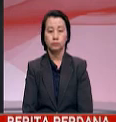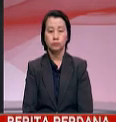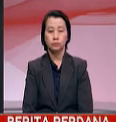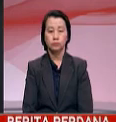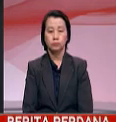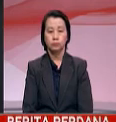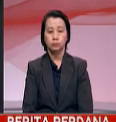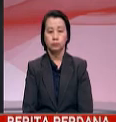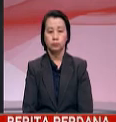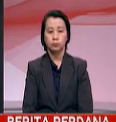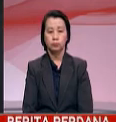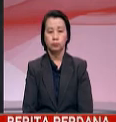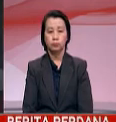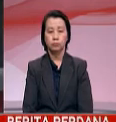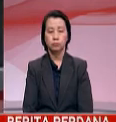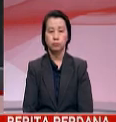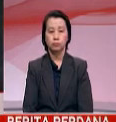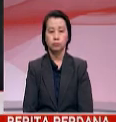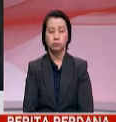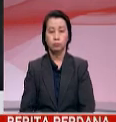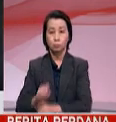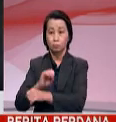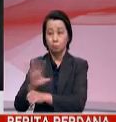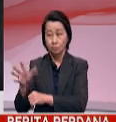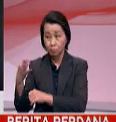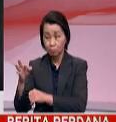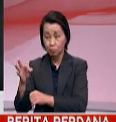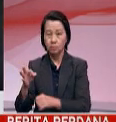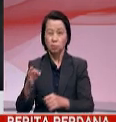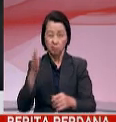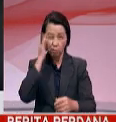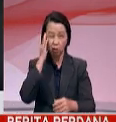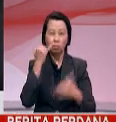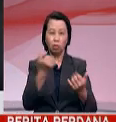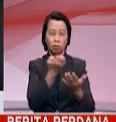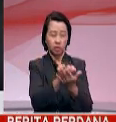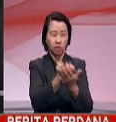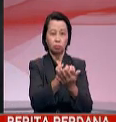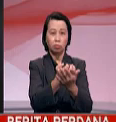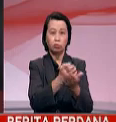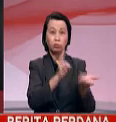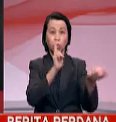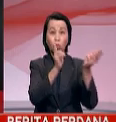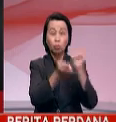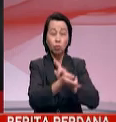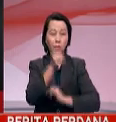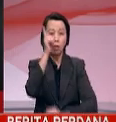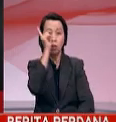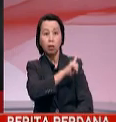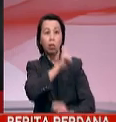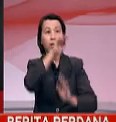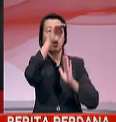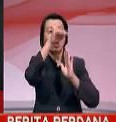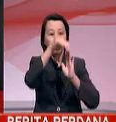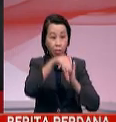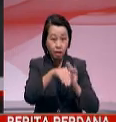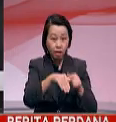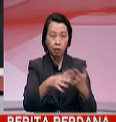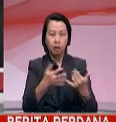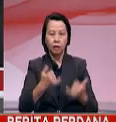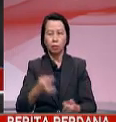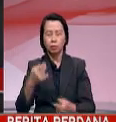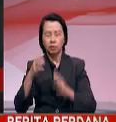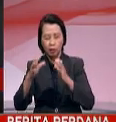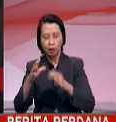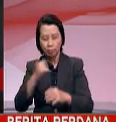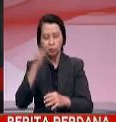Perubahan COVID sudah pasti, lanskap ekonomi sudah berubah dengan mendadak. Ya. Kita perlu ambil kira cara kita